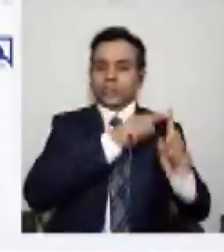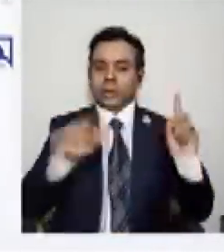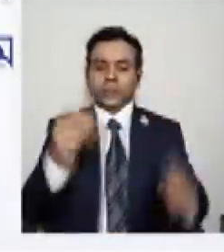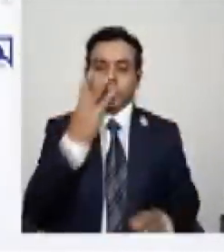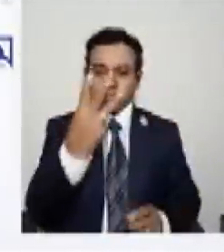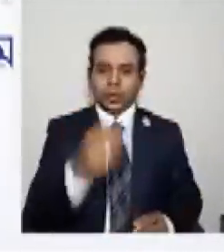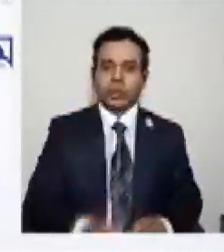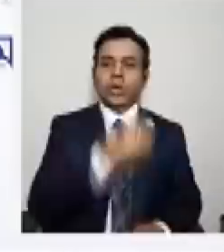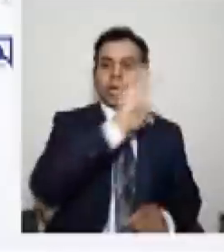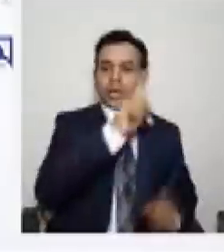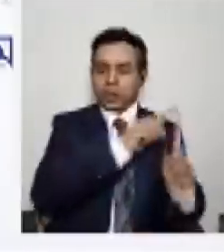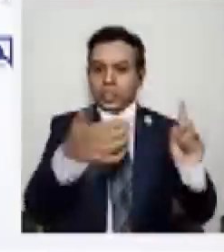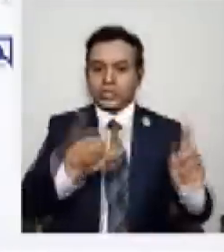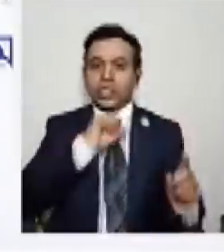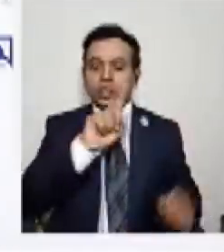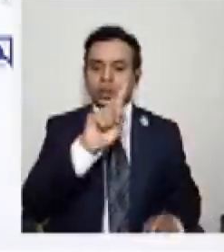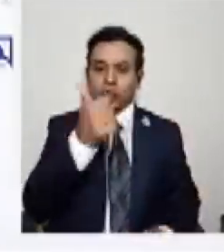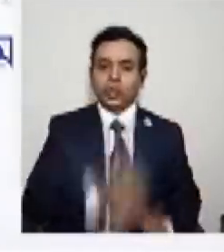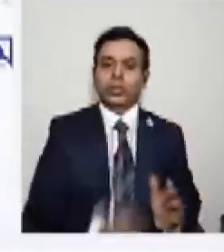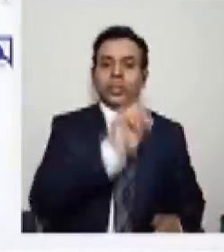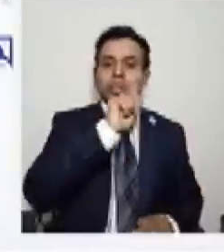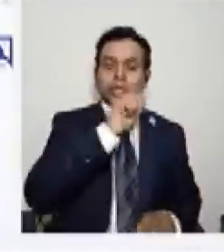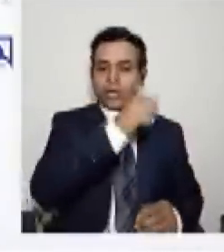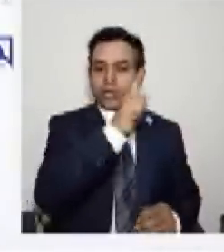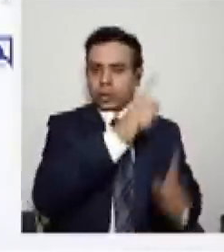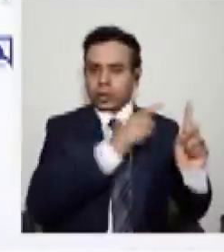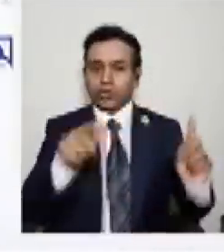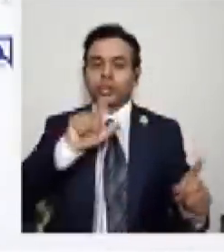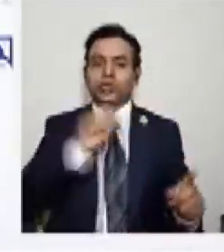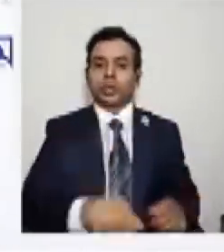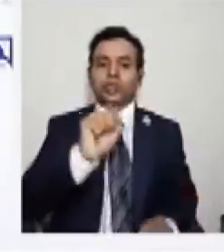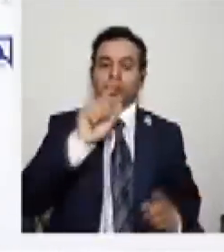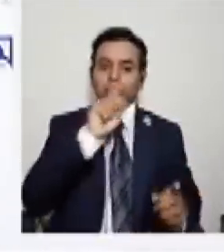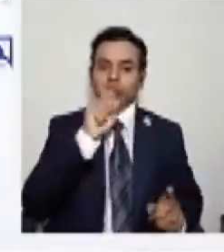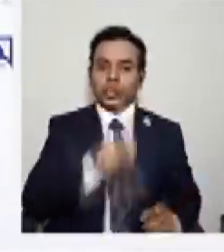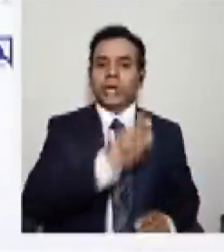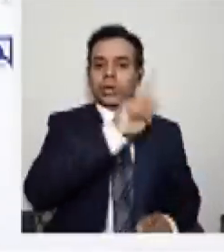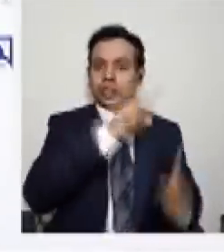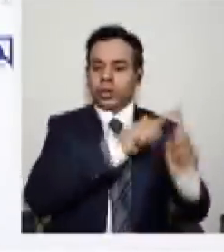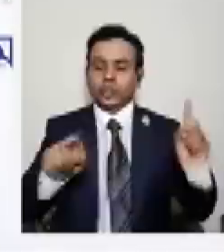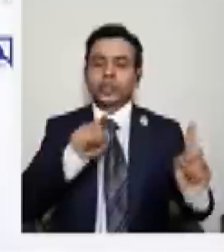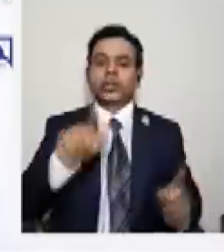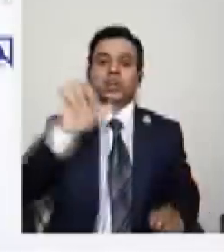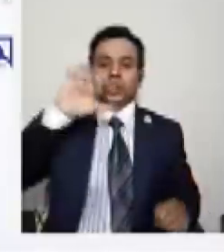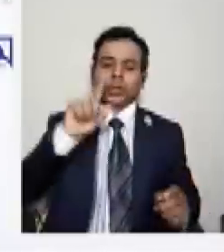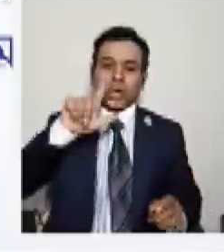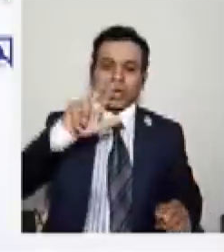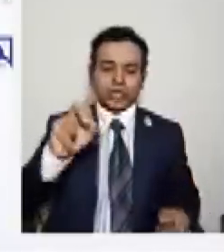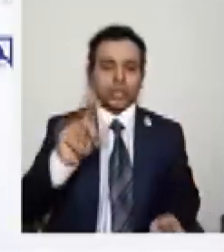31 থেকে 30 বছর 3 জন, 31 থেকে 40 1 জন, 41 থেকে 50 3 জন, 51 থেকে 60 16 জন, 61 থেকে 70